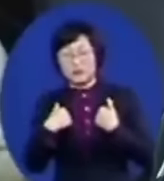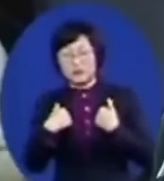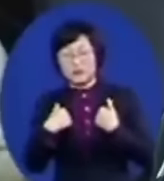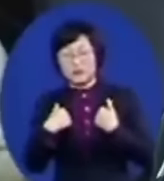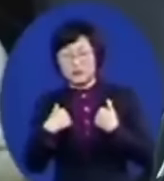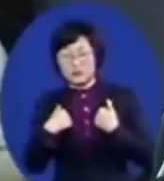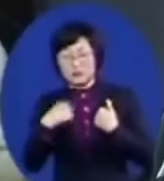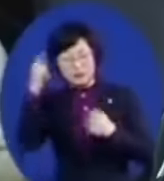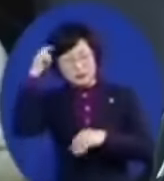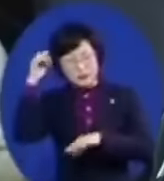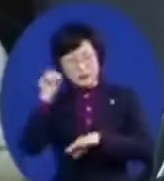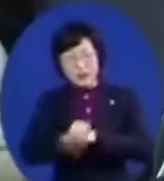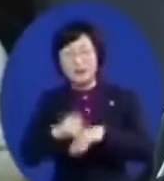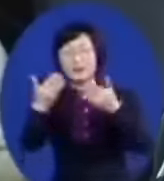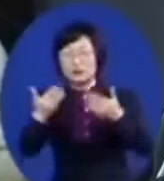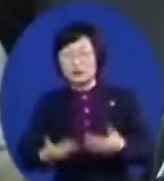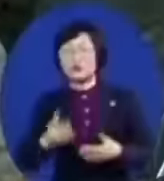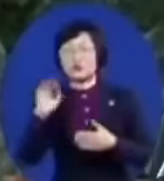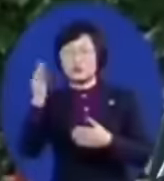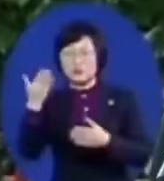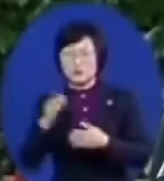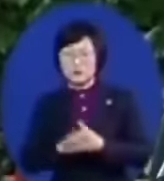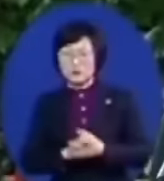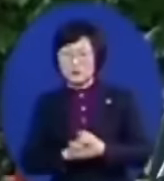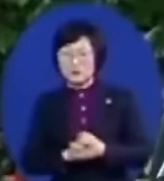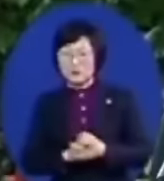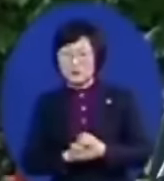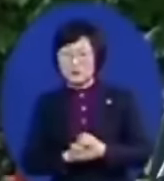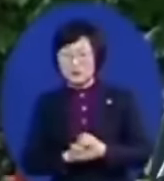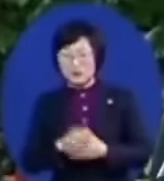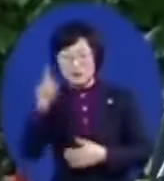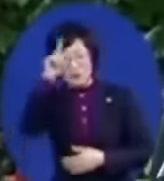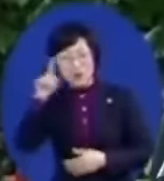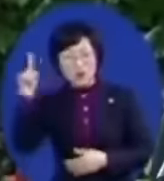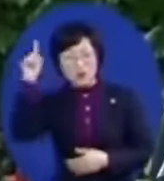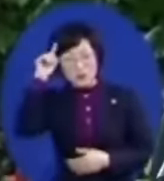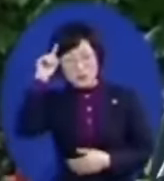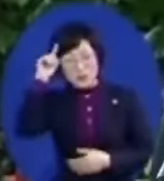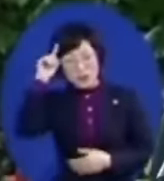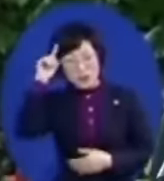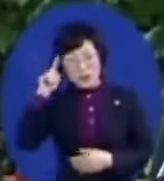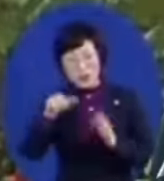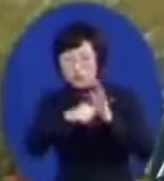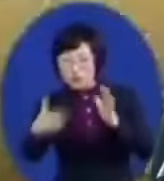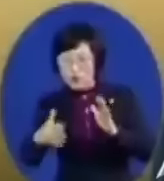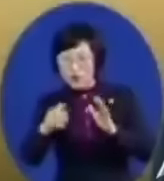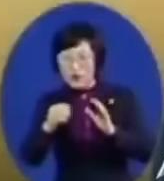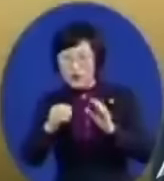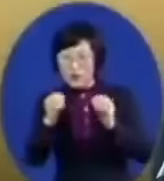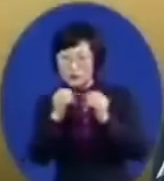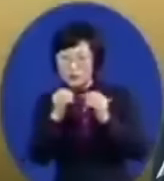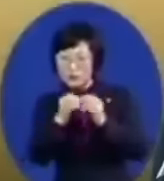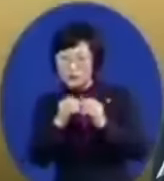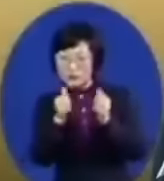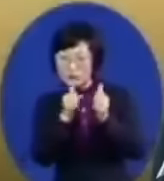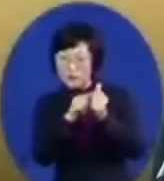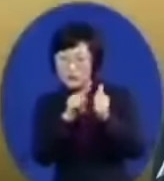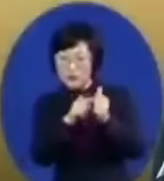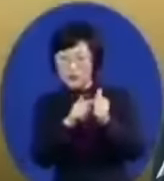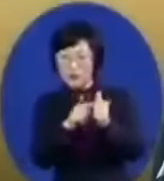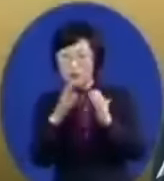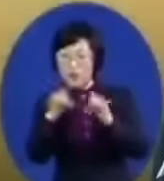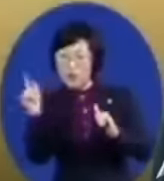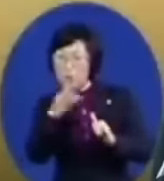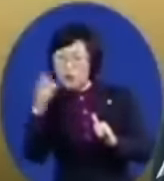천례적인 지혜를 주시는 것입니다. 러시아의 문호 톨스토이는 사람은 무엇으로 사는가라는 그의 책에서 이렇게